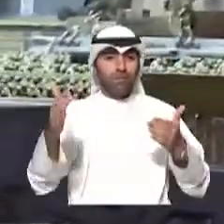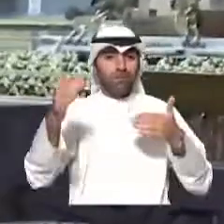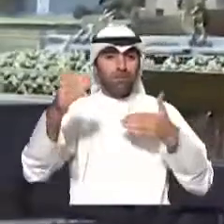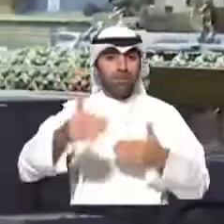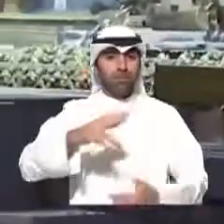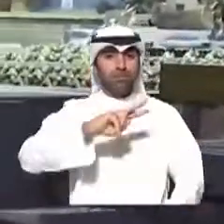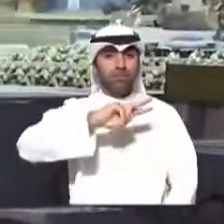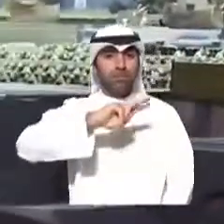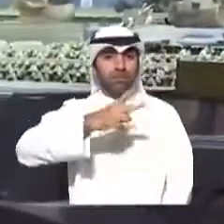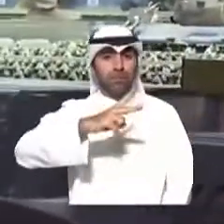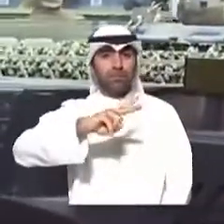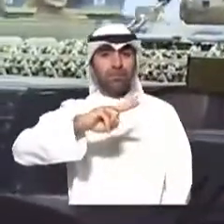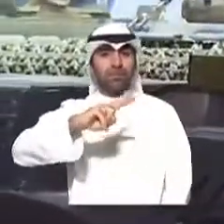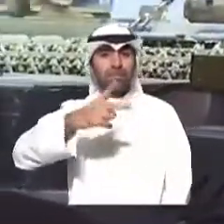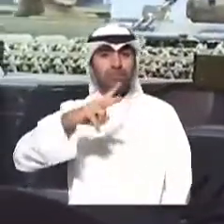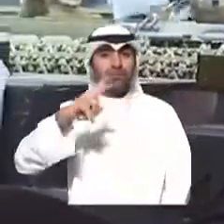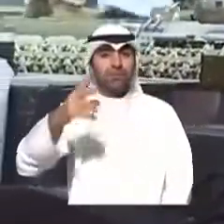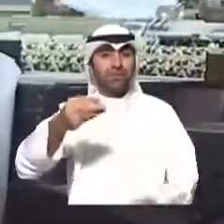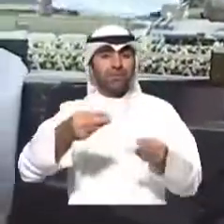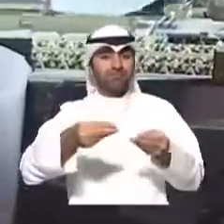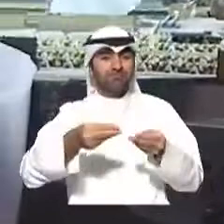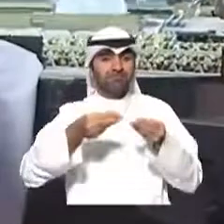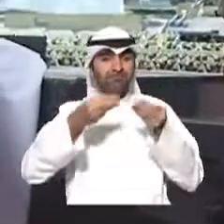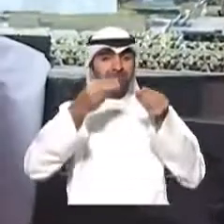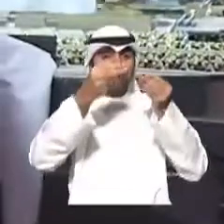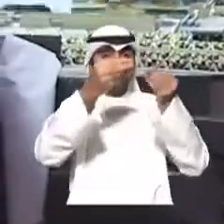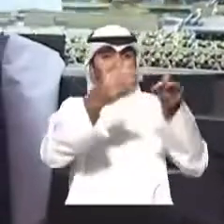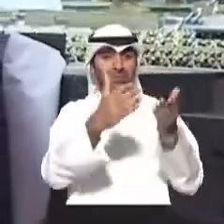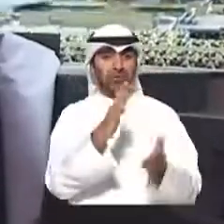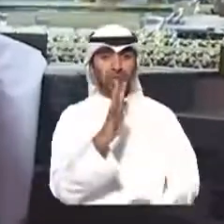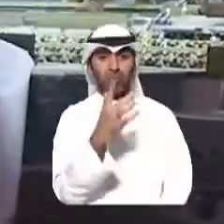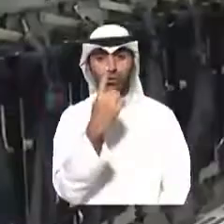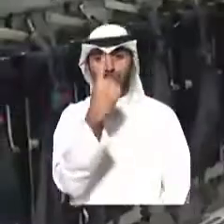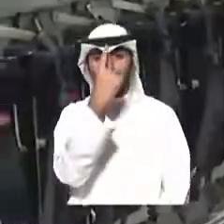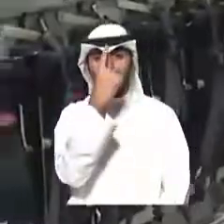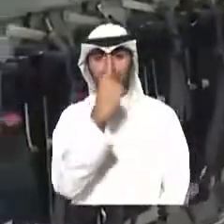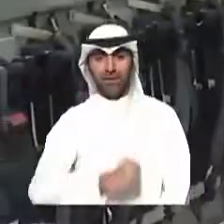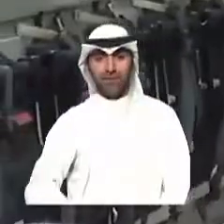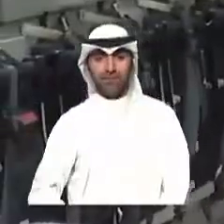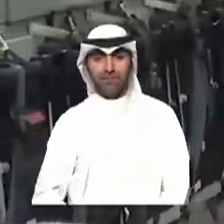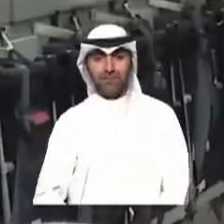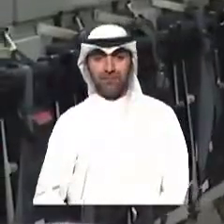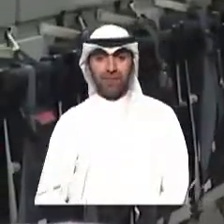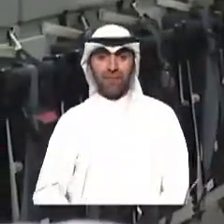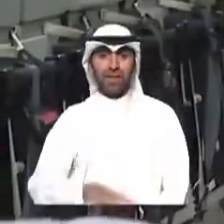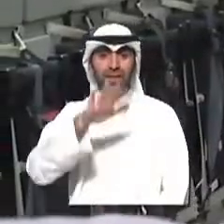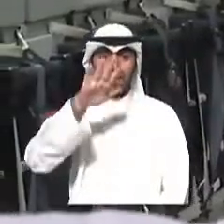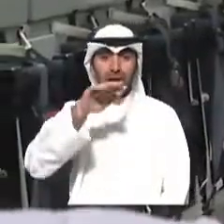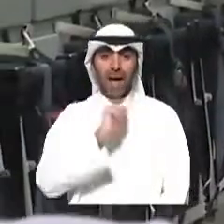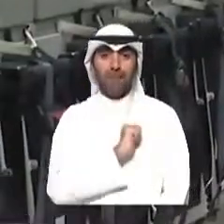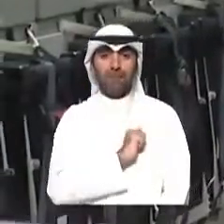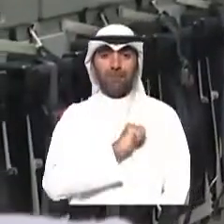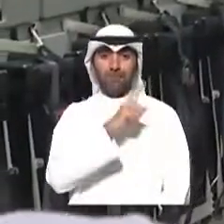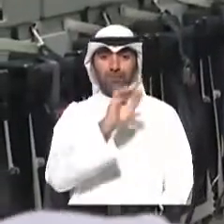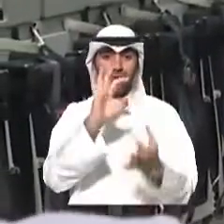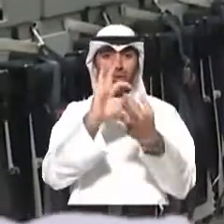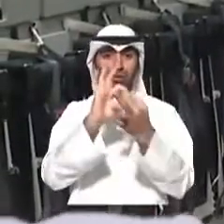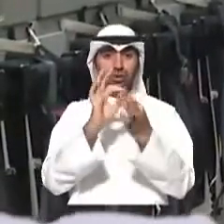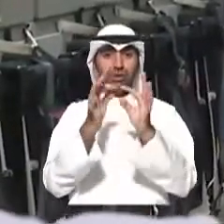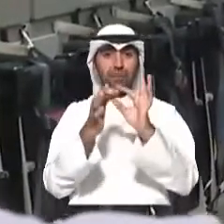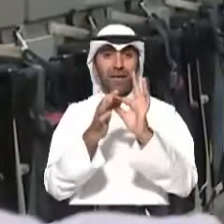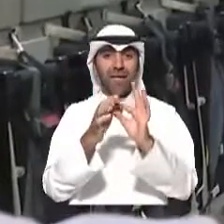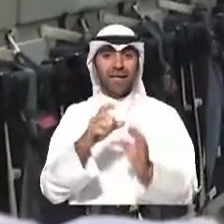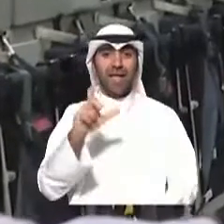غاز الأكسجين وبإشراف من جمعية الهلال الأحمر الكويتي. اليوم استجابة لإغاثة نداء الصليب